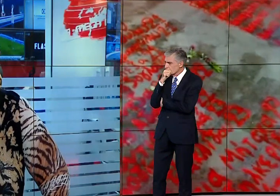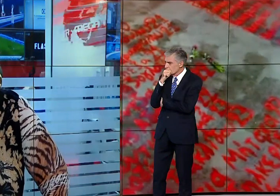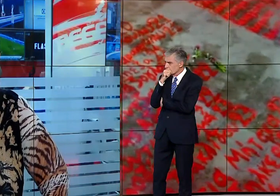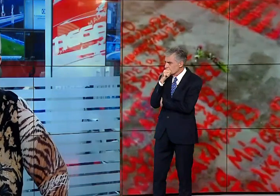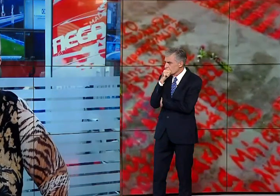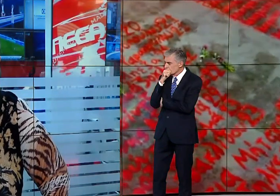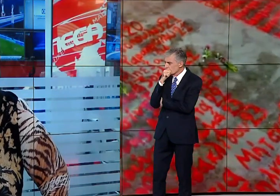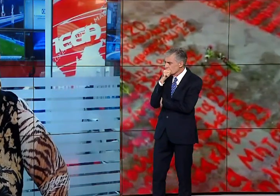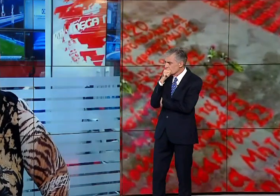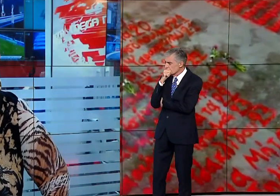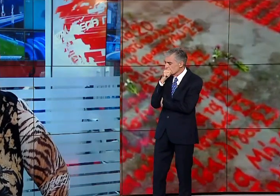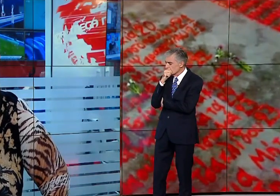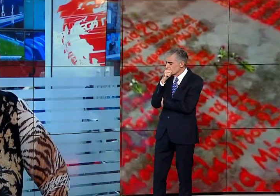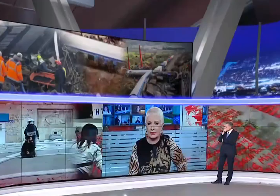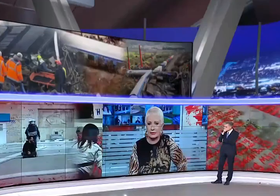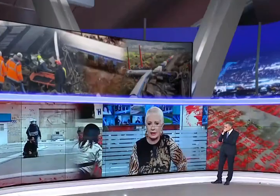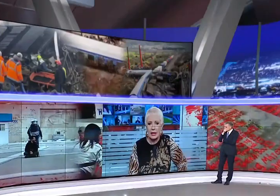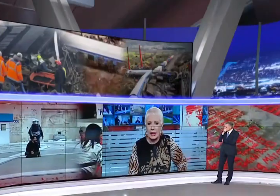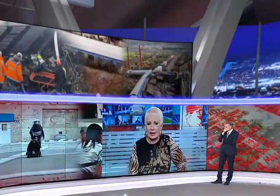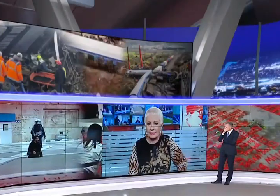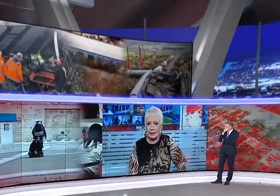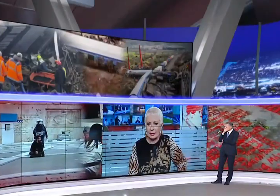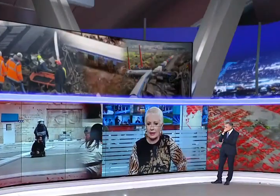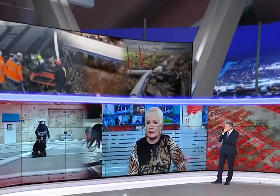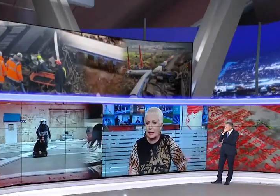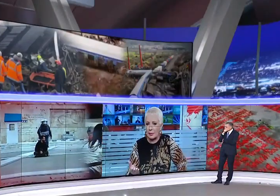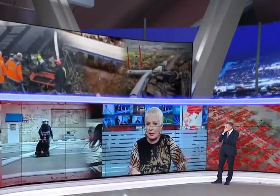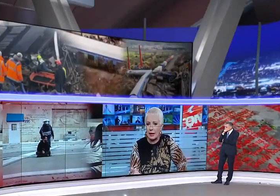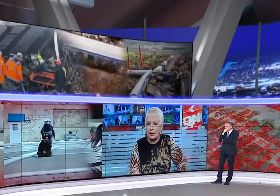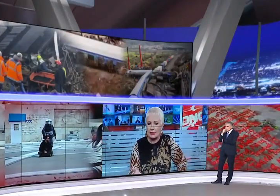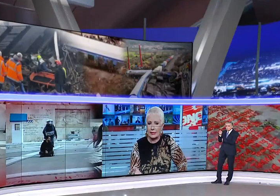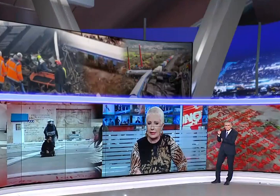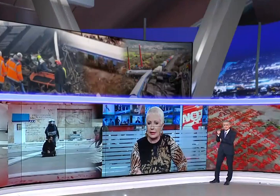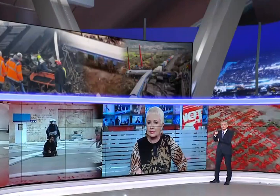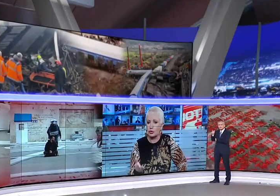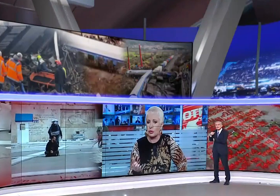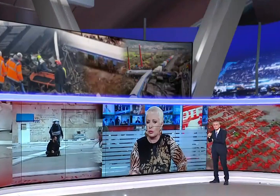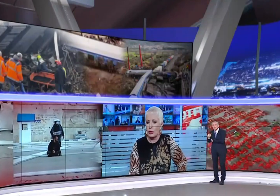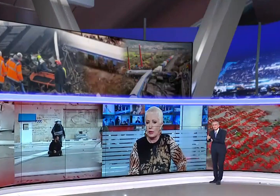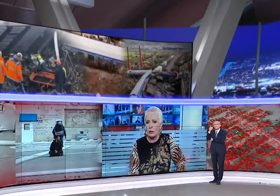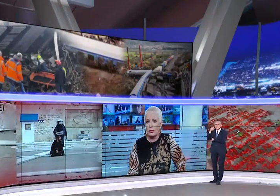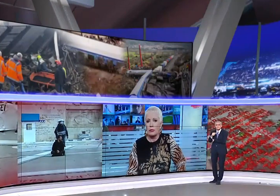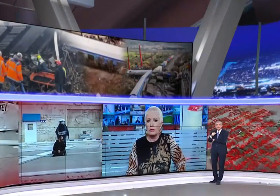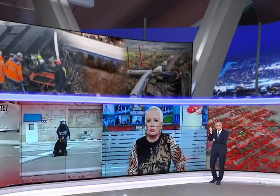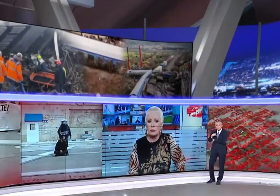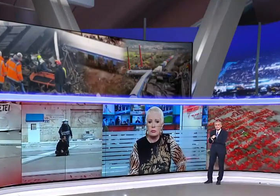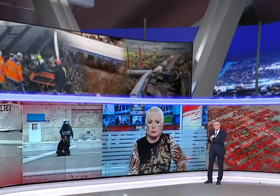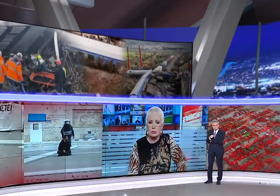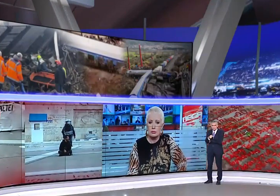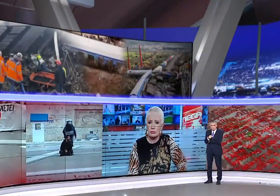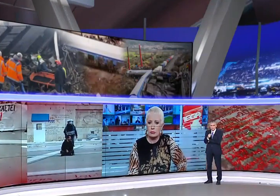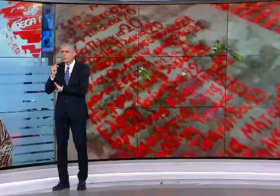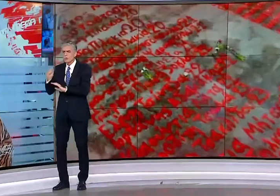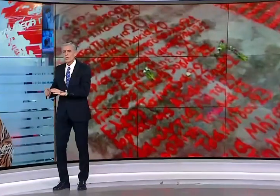στνα από τύχη δεν έχουμε θρηνήσει άλλα θύματα και έπρεπε ι όχι και αυτό το λέγαμε δεν είναι έτσι έχουμε θρηνήσει